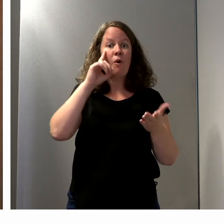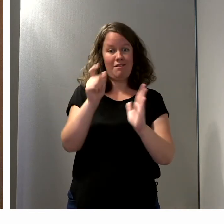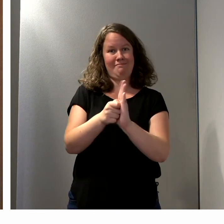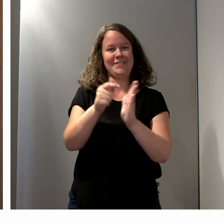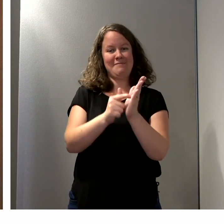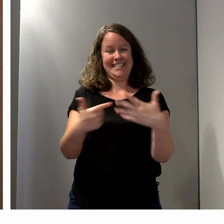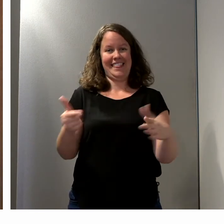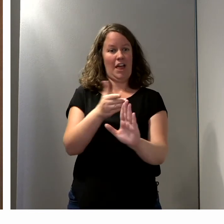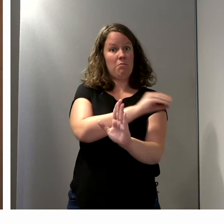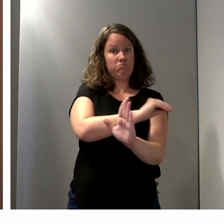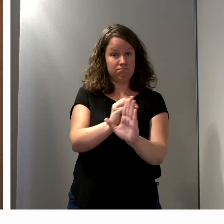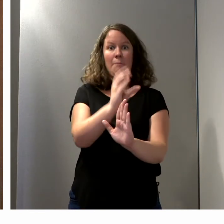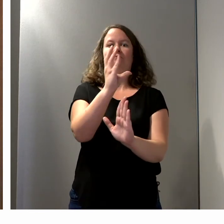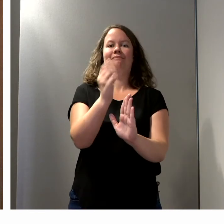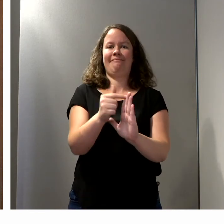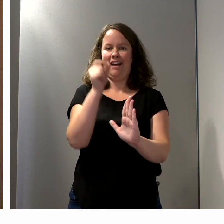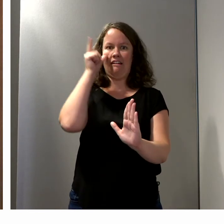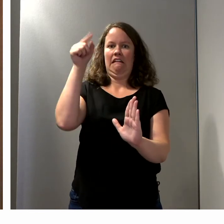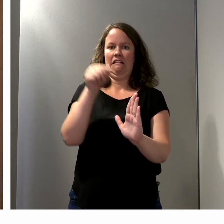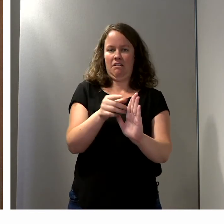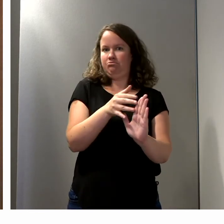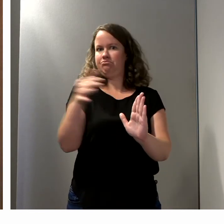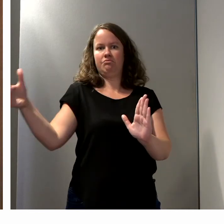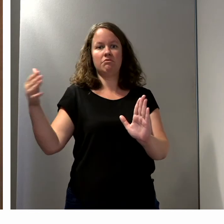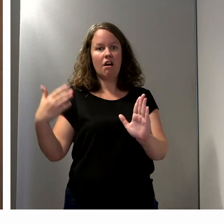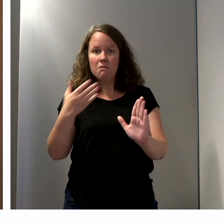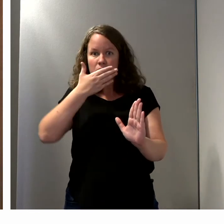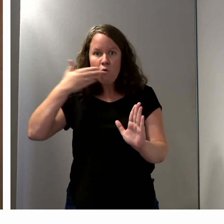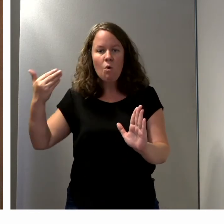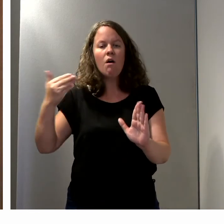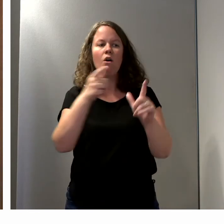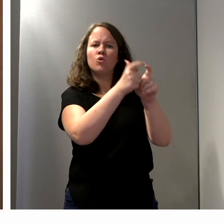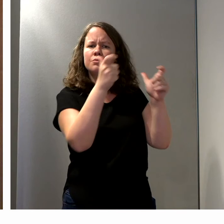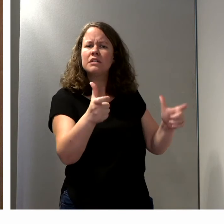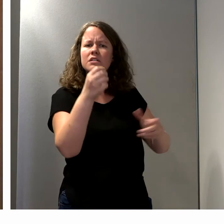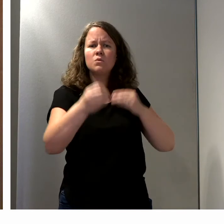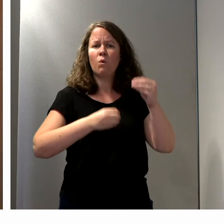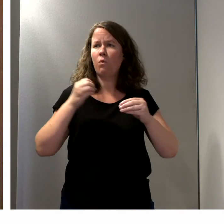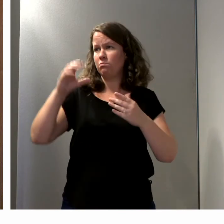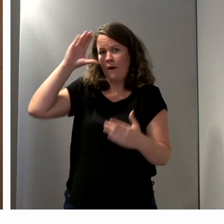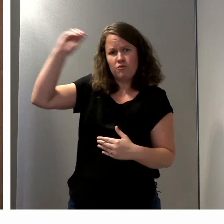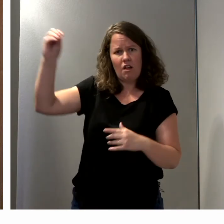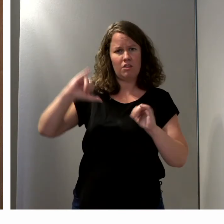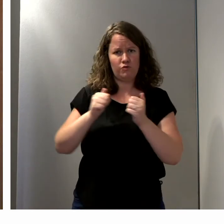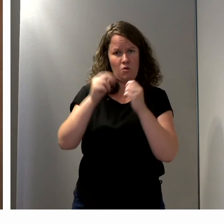sujet d'actualité fort. Aujourd'hui, on n'a plus forcément à convaincre les entreprises et les acteurs du jeu vidéo que